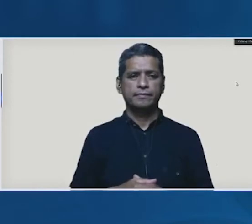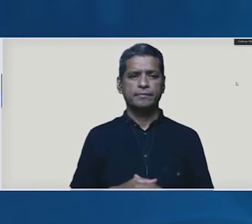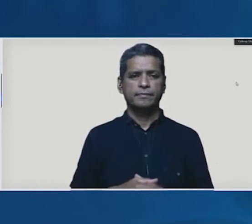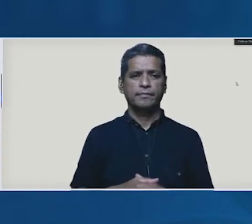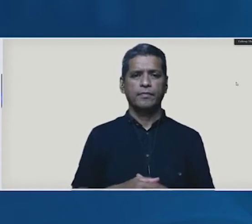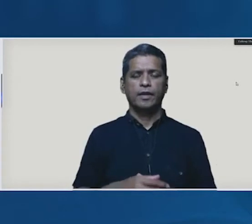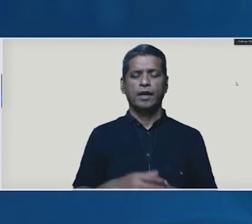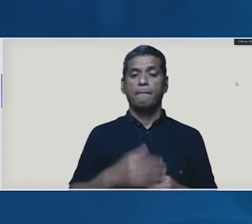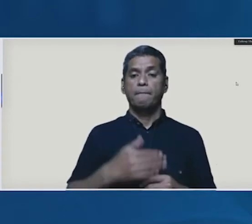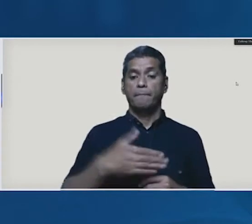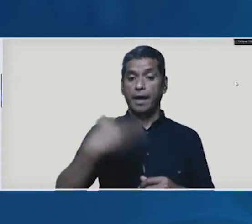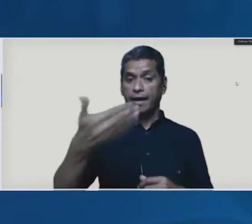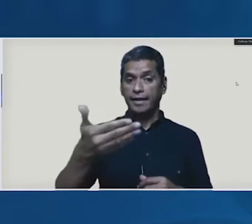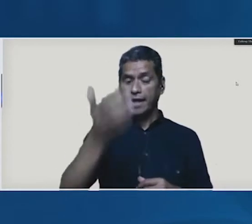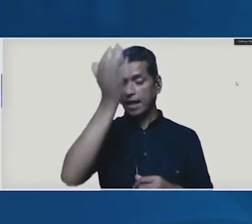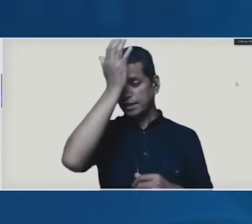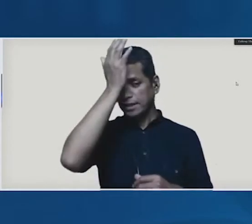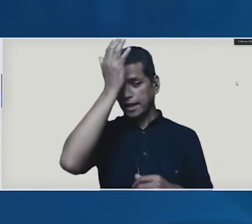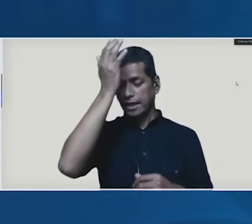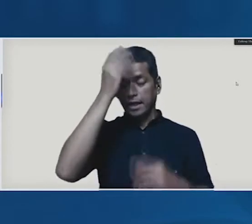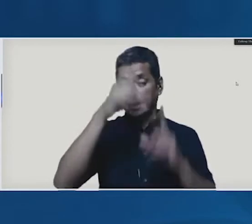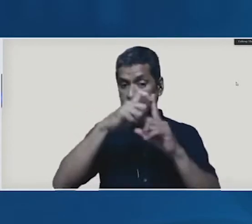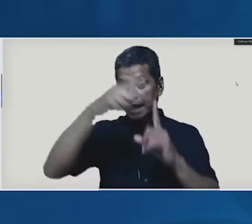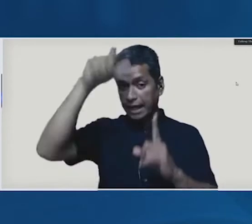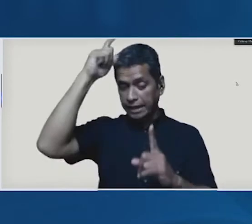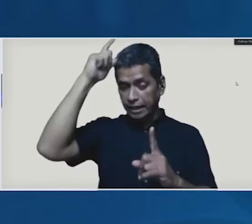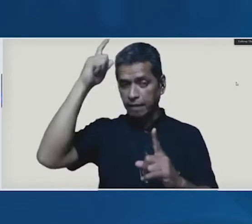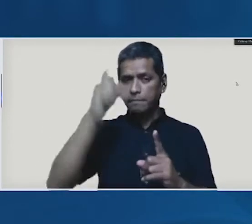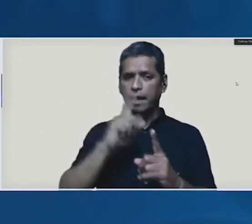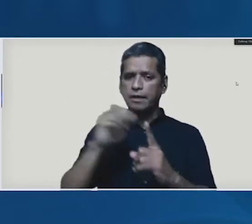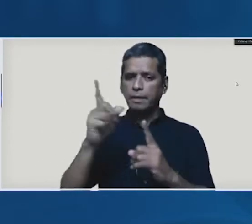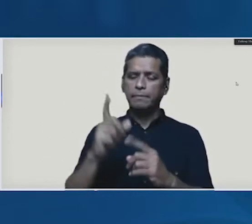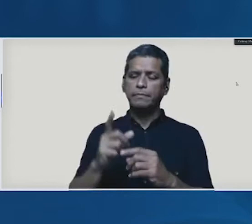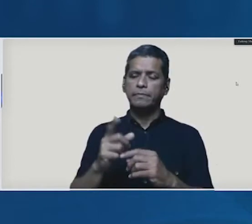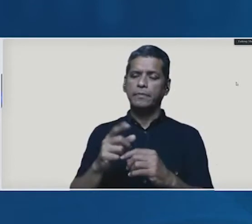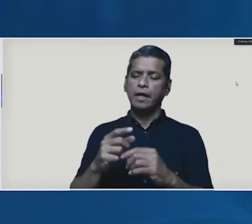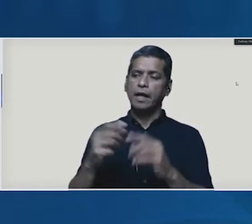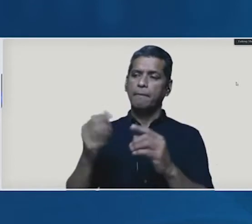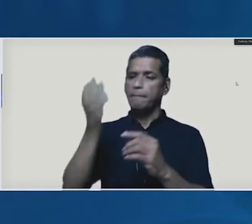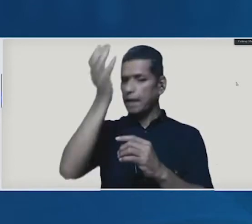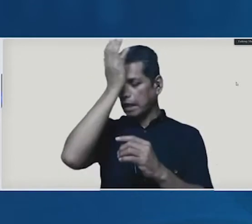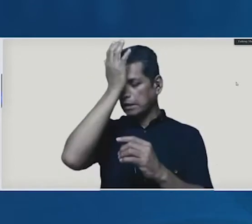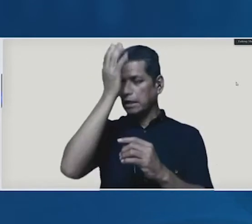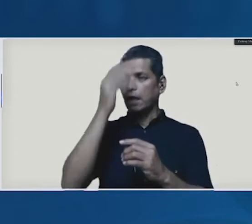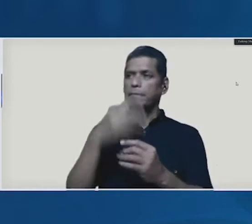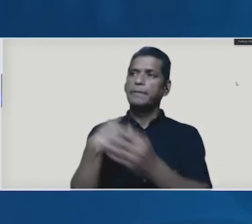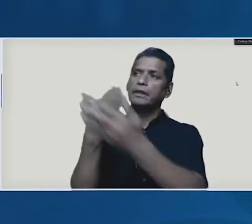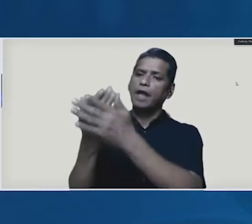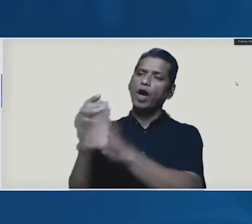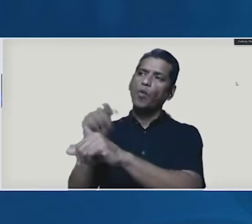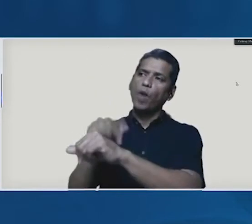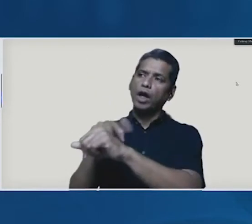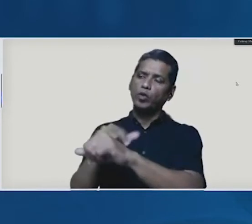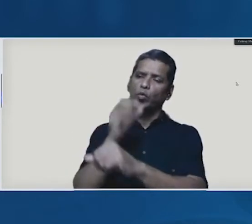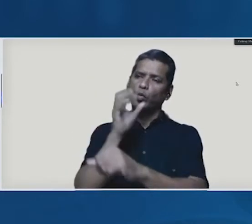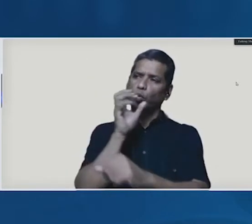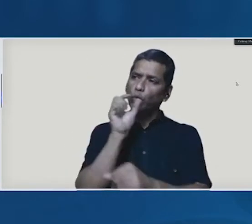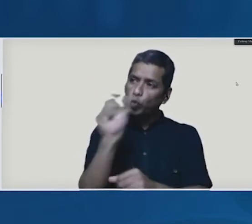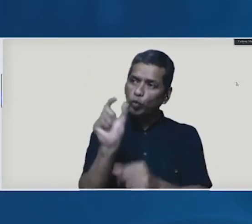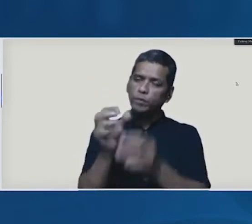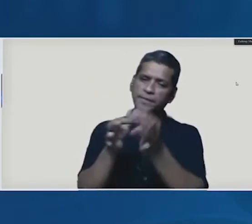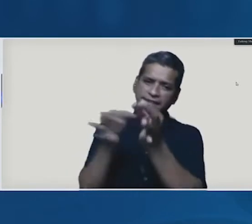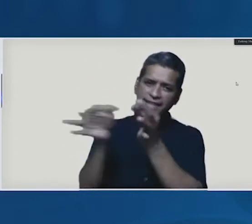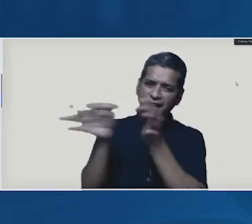menghadap Raja meminta kepadaNya supaya ia diberi waktu untuk memberitahukan makna kepada makna kepada raja kemudian Pulanglah Daniel